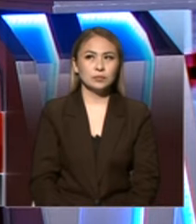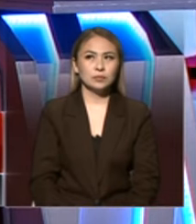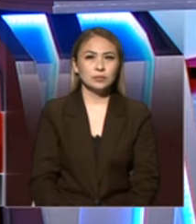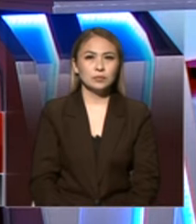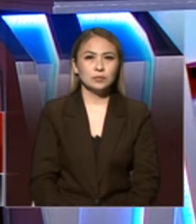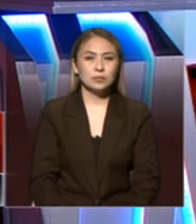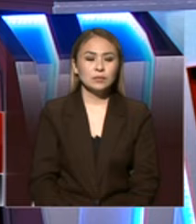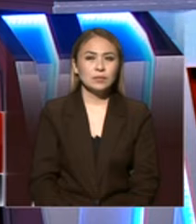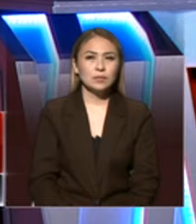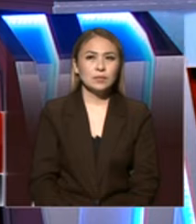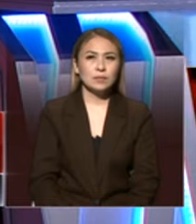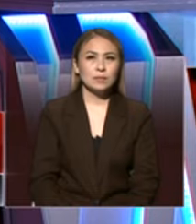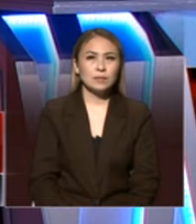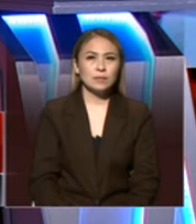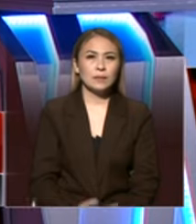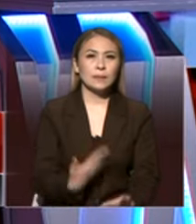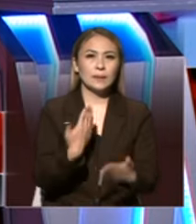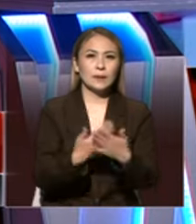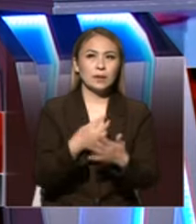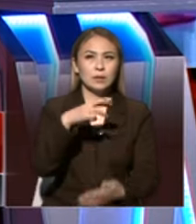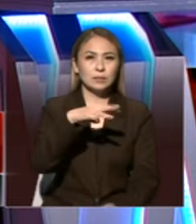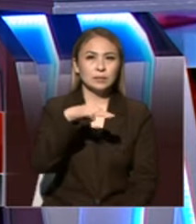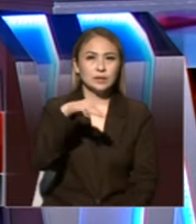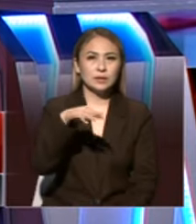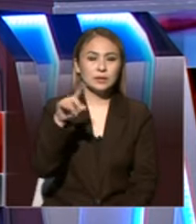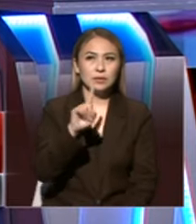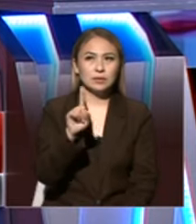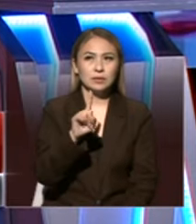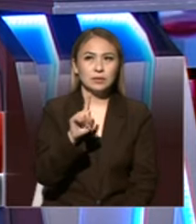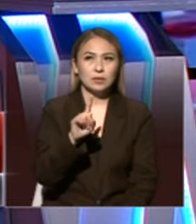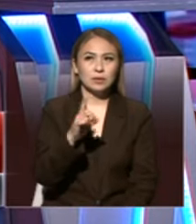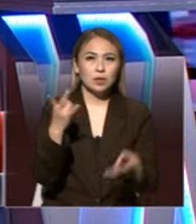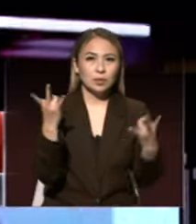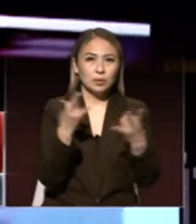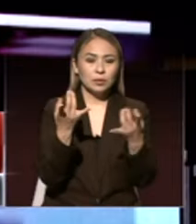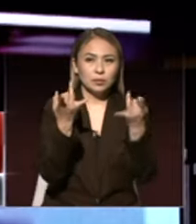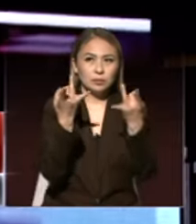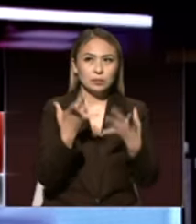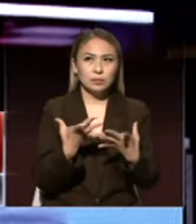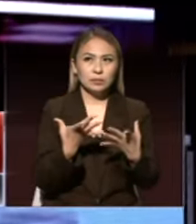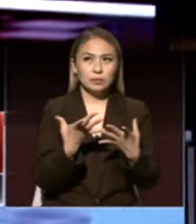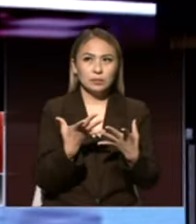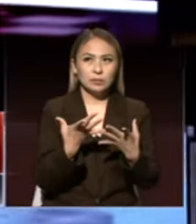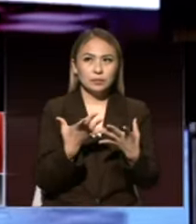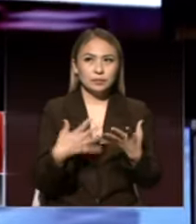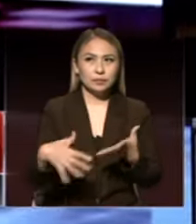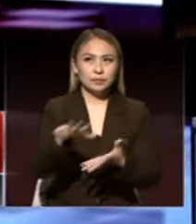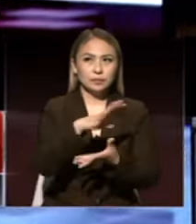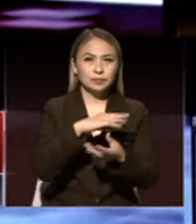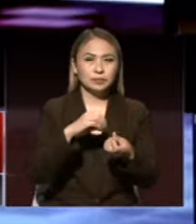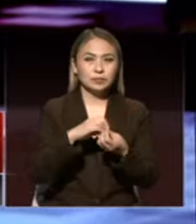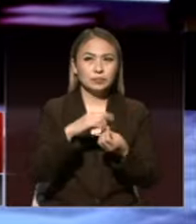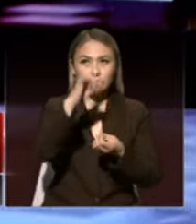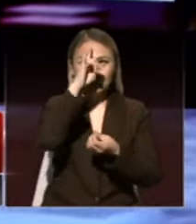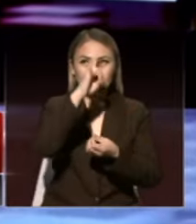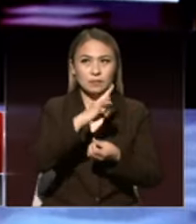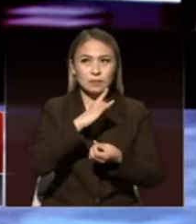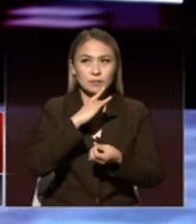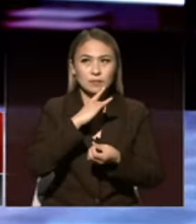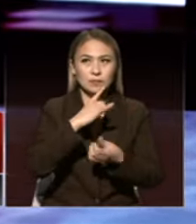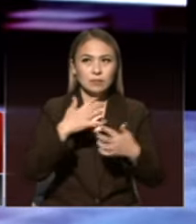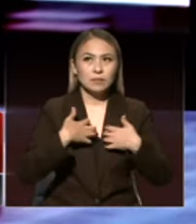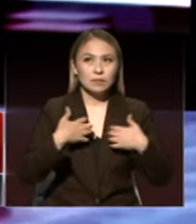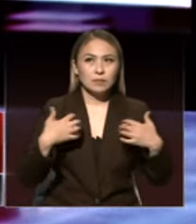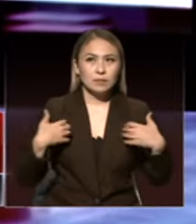сонда? Жоқ, мысалы МТЗ деген өзі қарапайым шаруаға керек зат. Мысалы бізде бүкіл өзі Қазақстанды қарасаңыз, малмен өткен адамыз